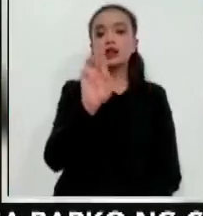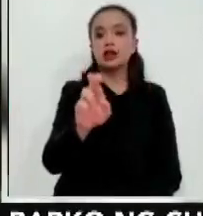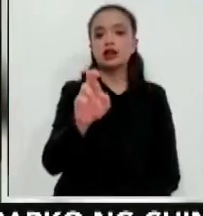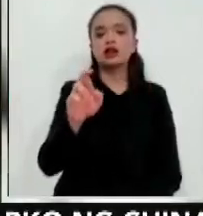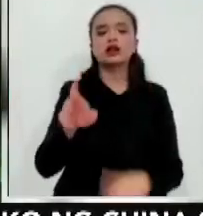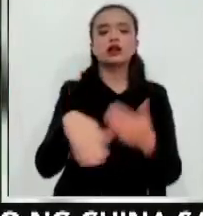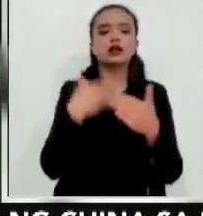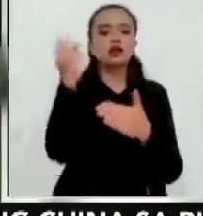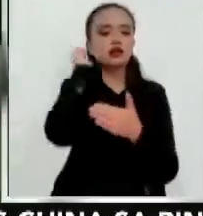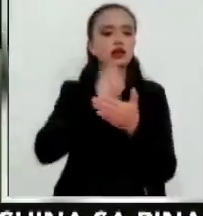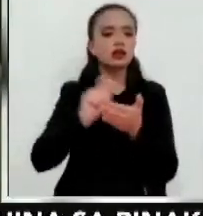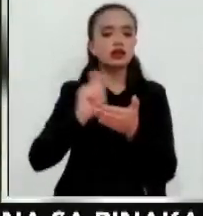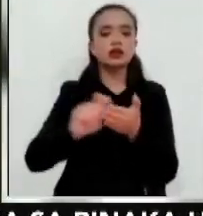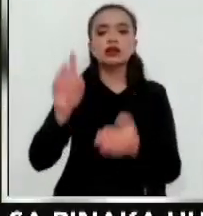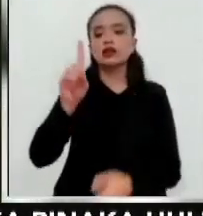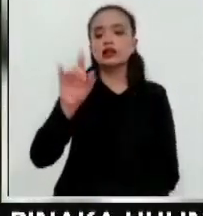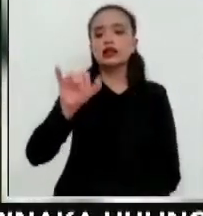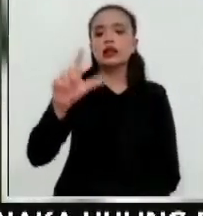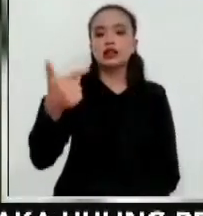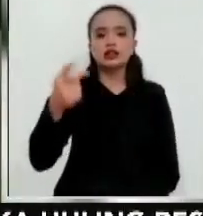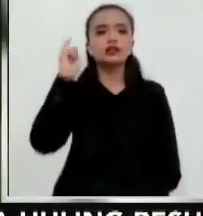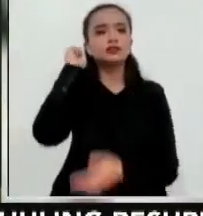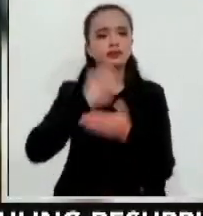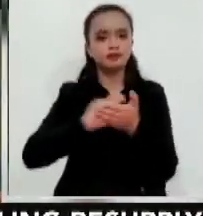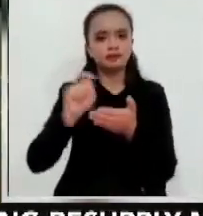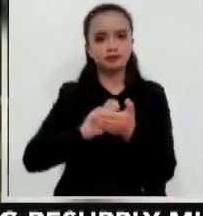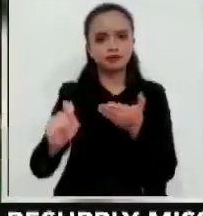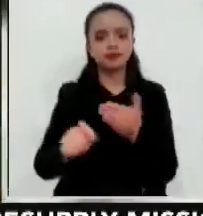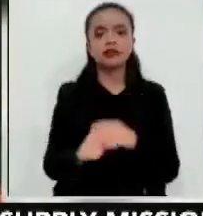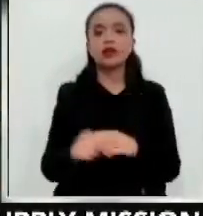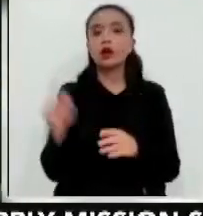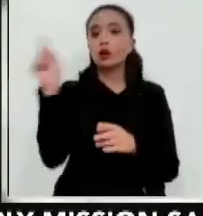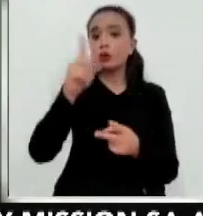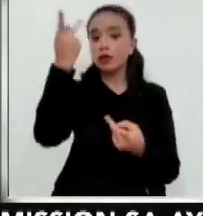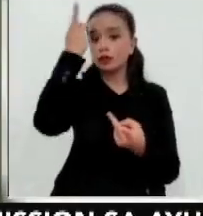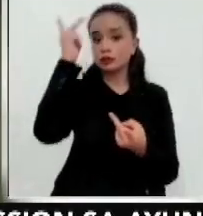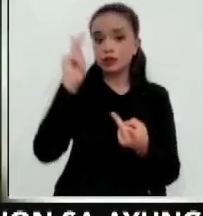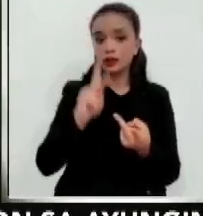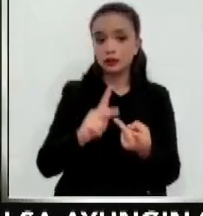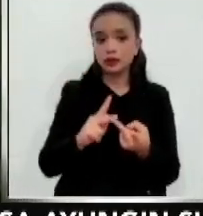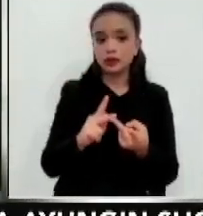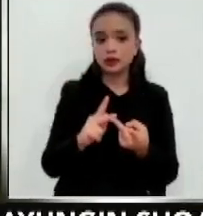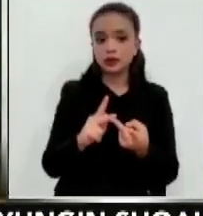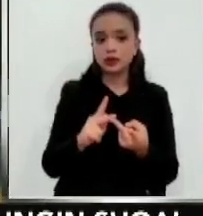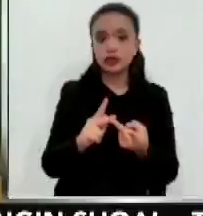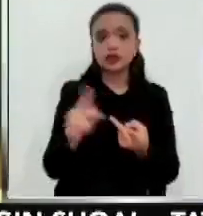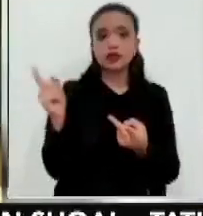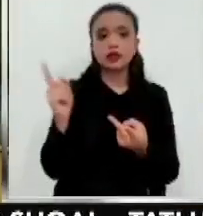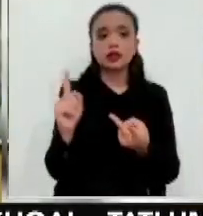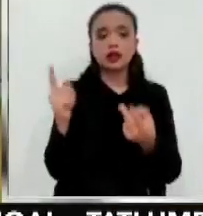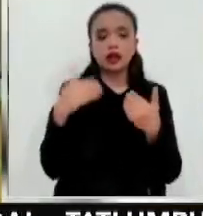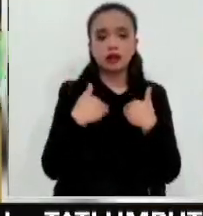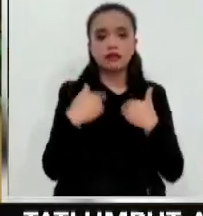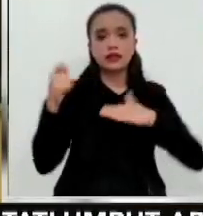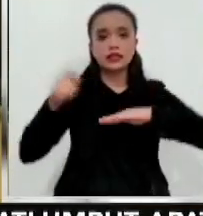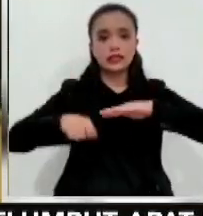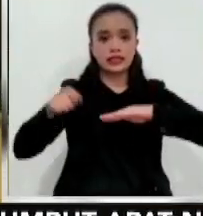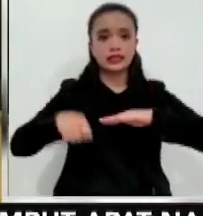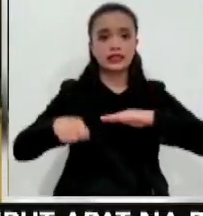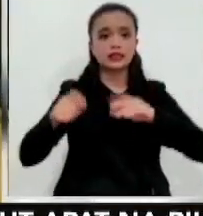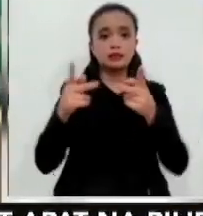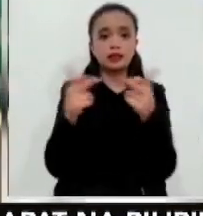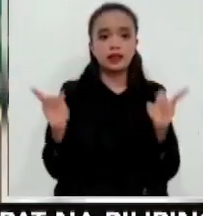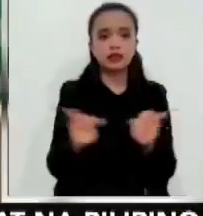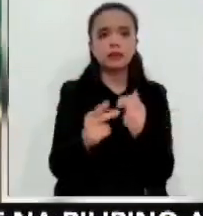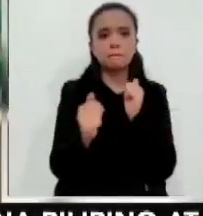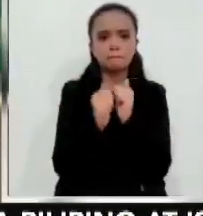DILG Secretary Benhur Abalos. Layo ng Green Justice Zone na magkaroon ng mabilis at mabisang proseso ng